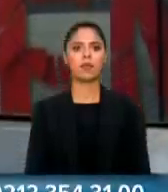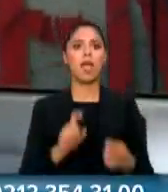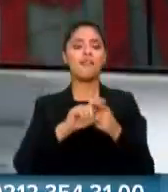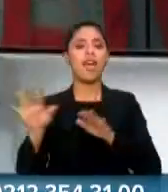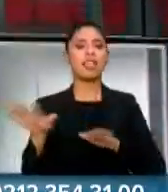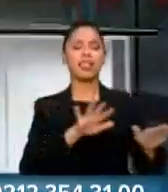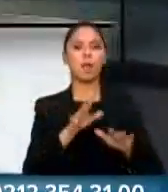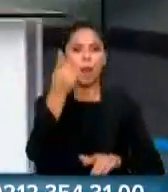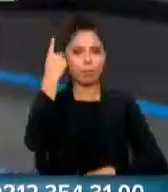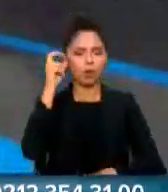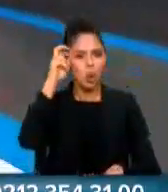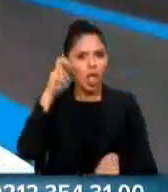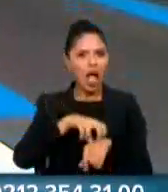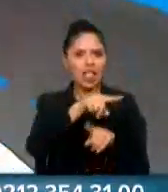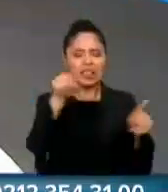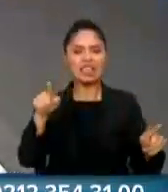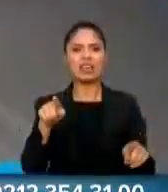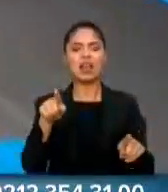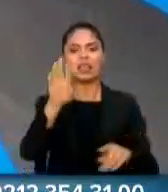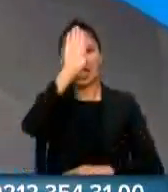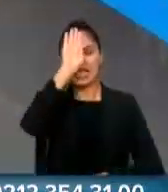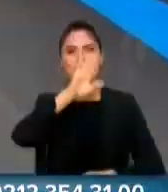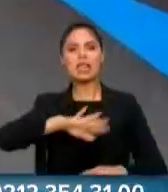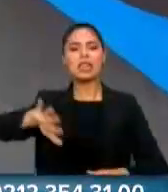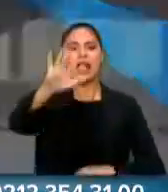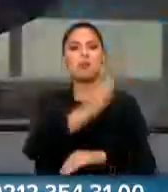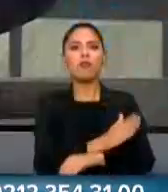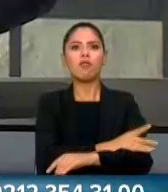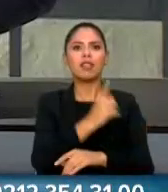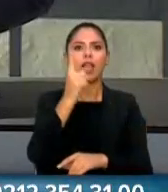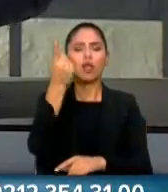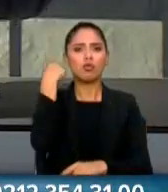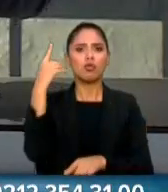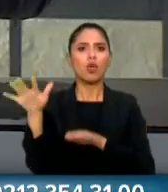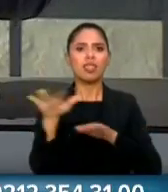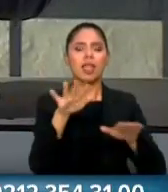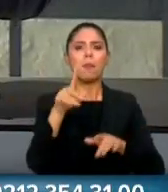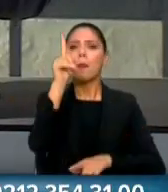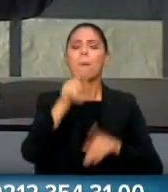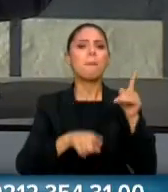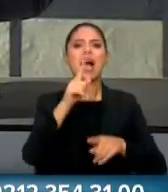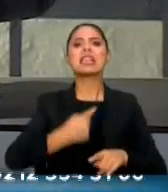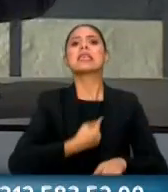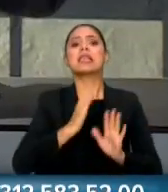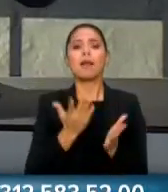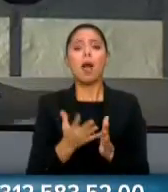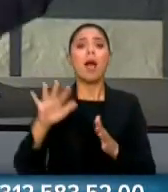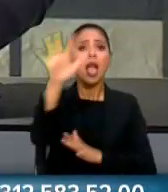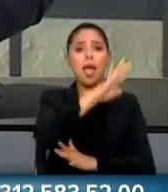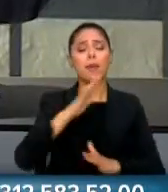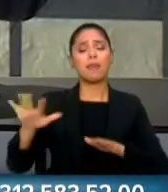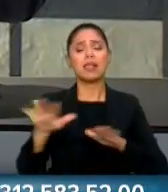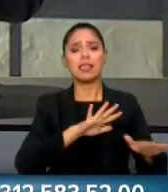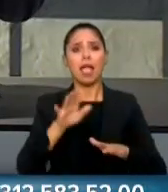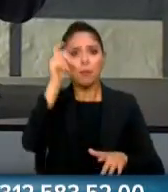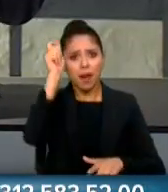bu ve deprem Dün tekrar hatırlattı kendini İstanbul'un bir kısmı ve ki dünkü Sarsıntı hissetmedi ama hepimiz deprem